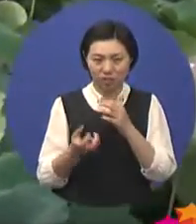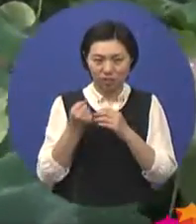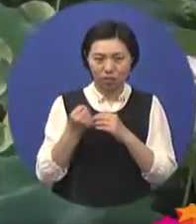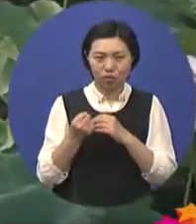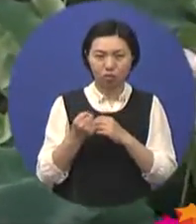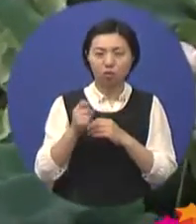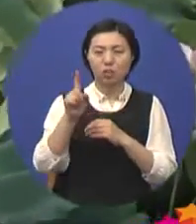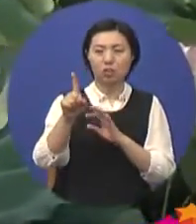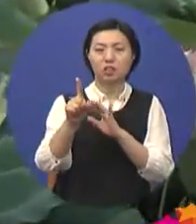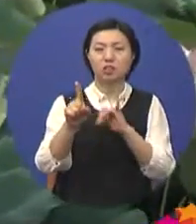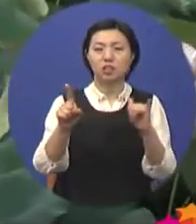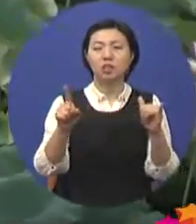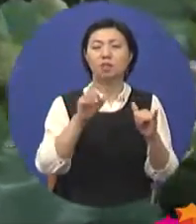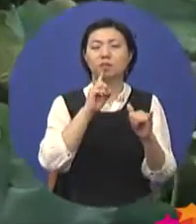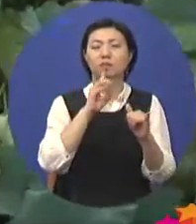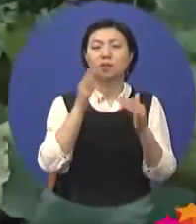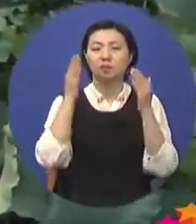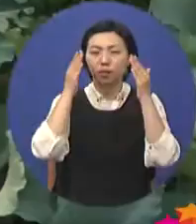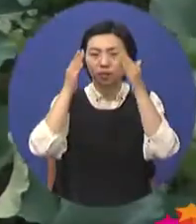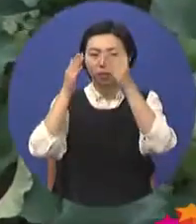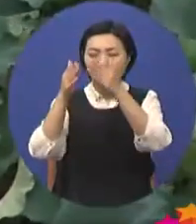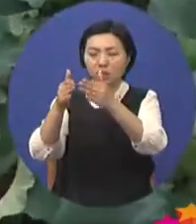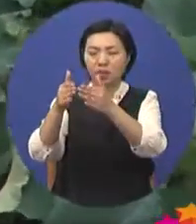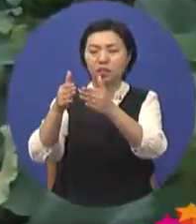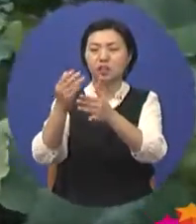일편단심 춘향아 춘향아